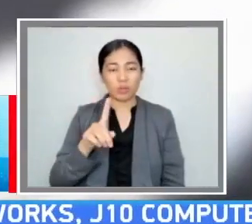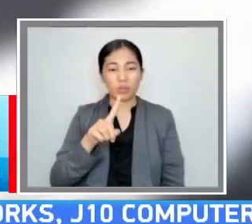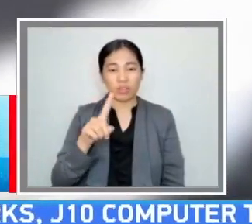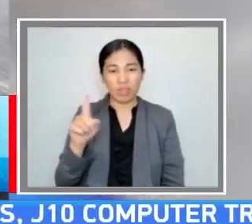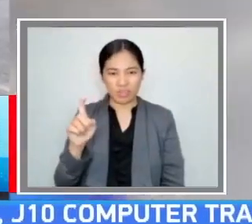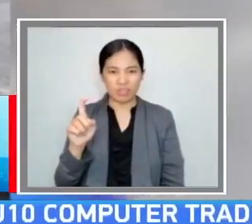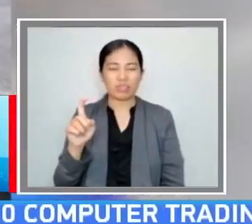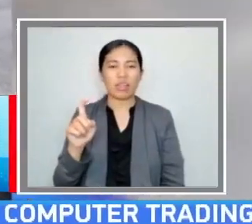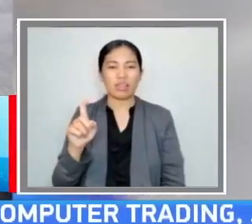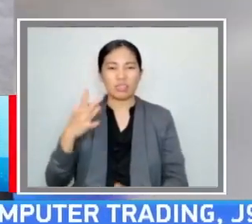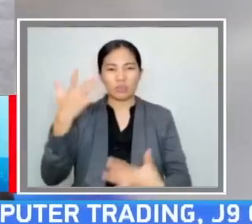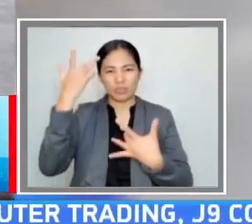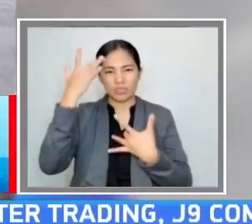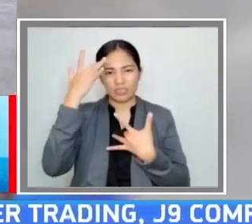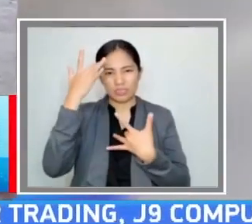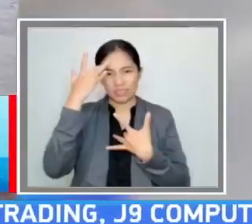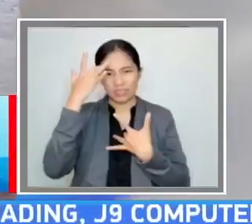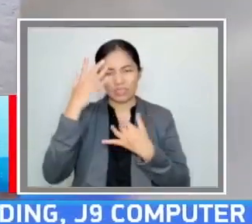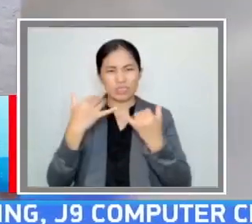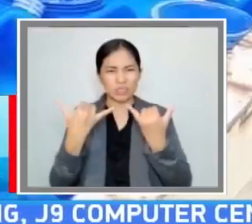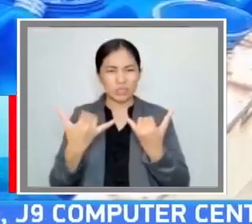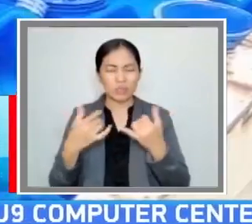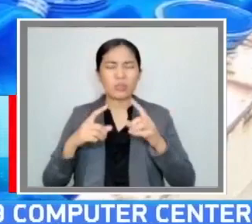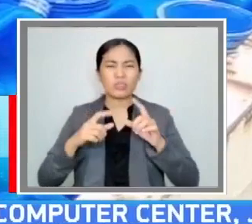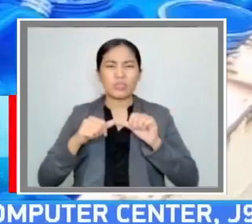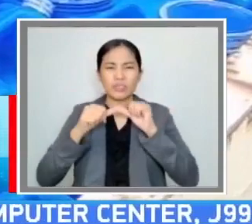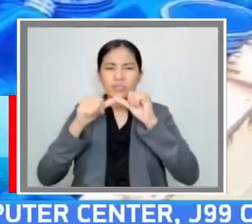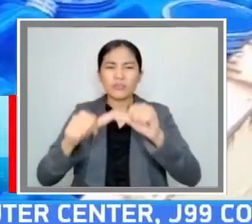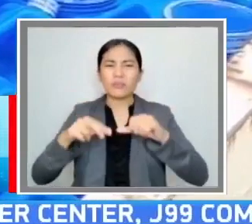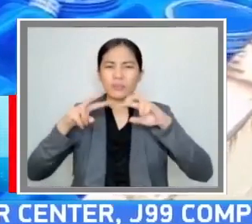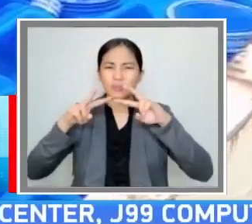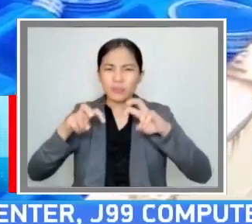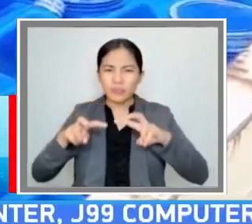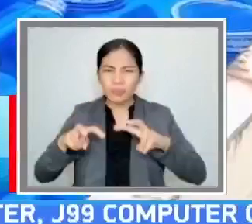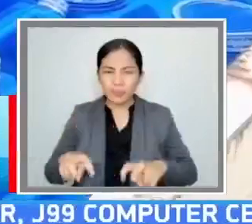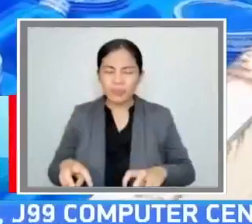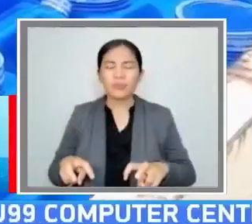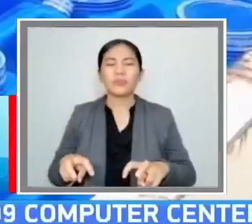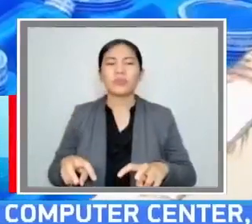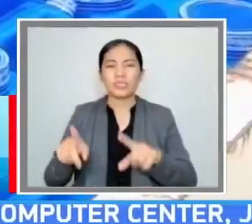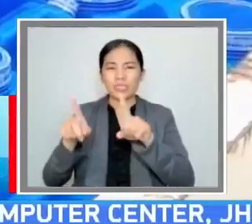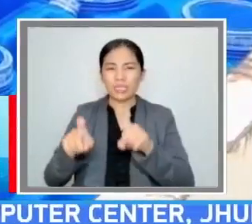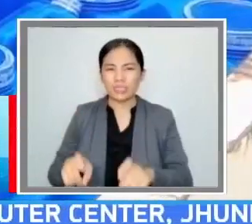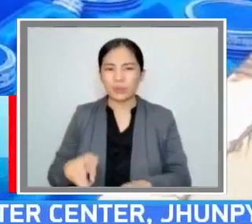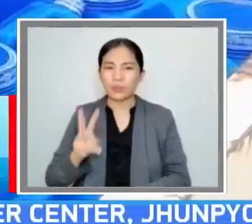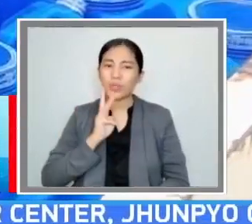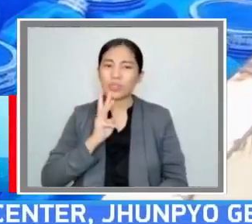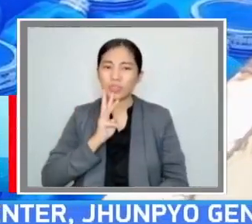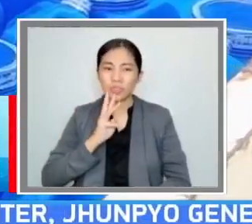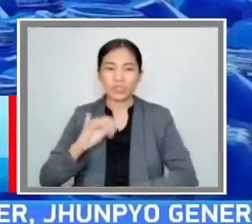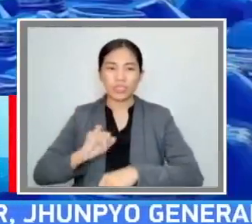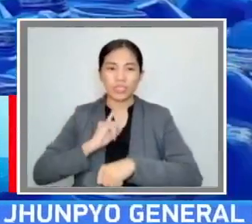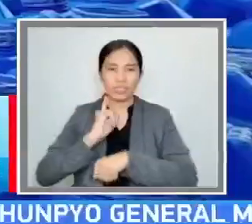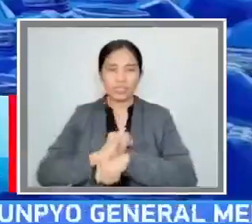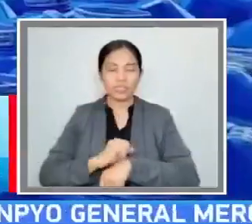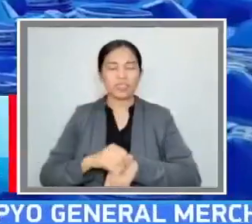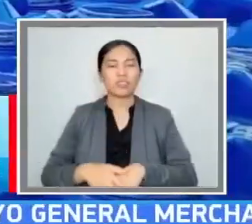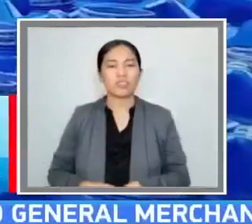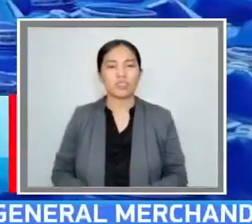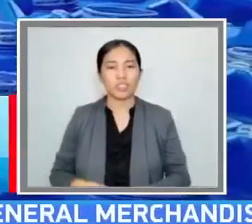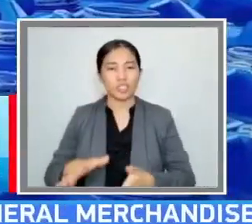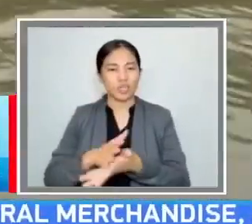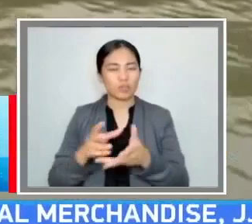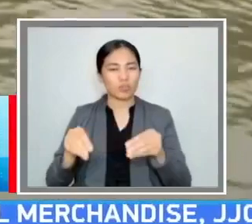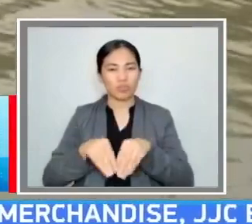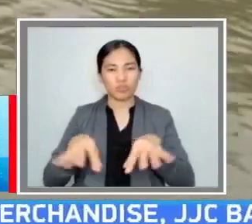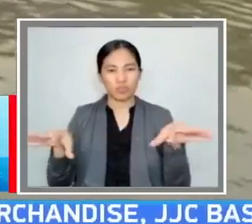Kaya, sinusuri po ng mga otoridad ang samples ng tubig sa isla. Namahagi na rin po sila ng malinis na inuming tubig. Paalala